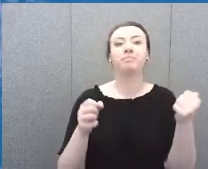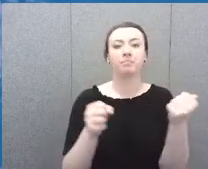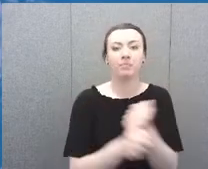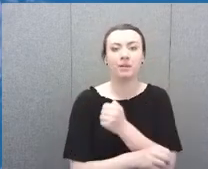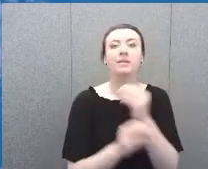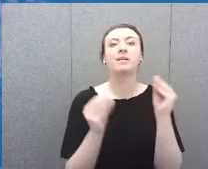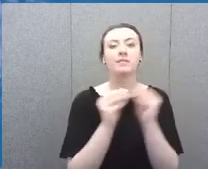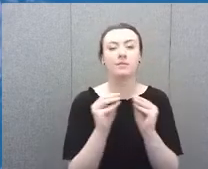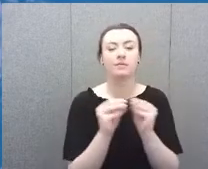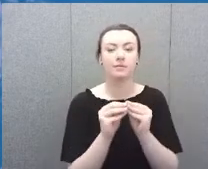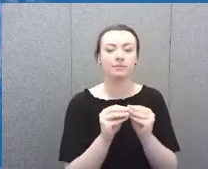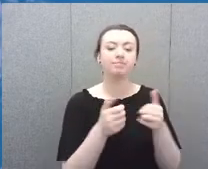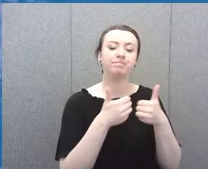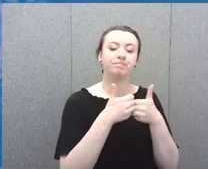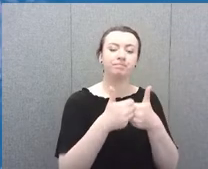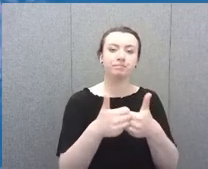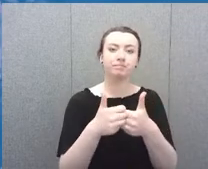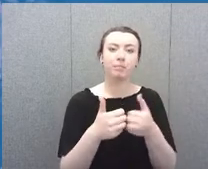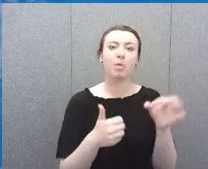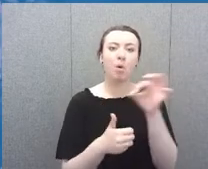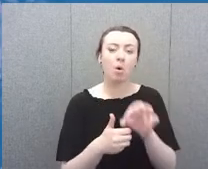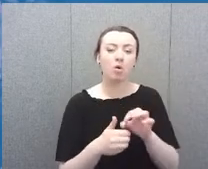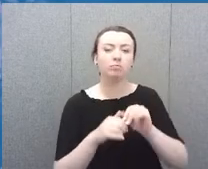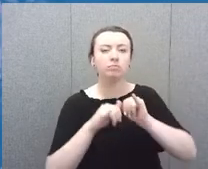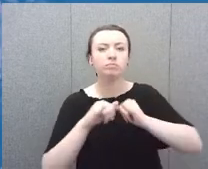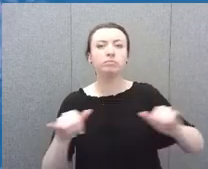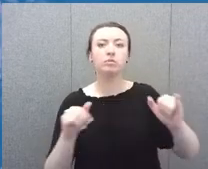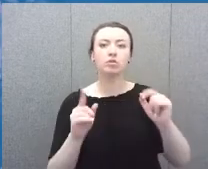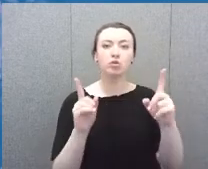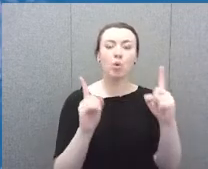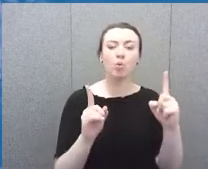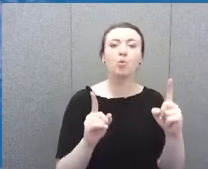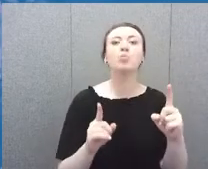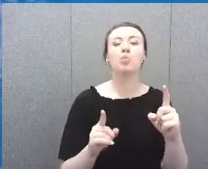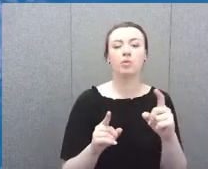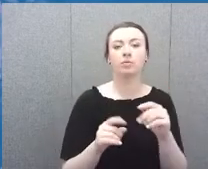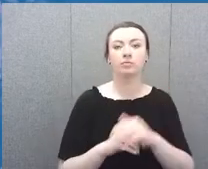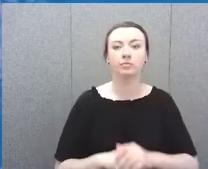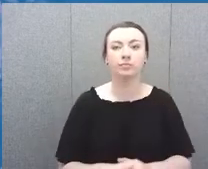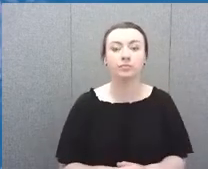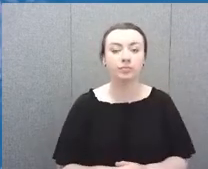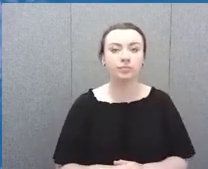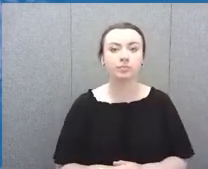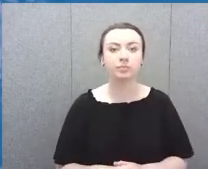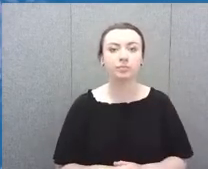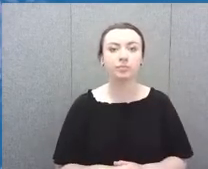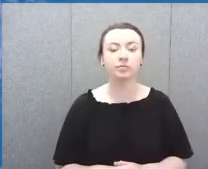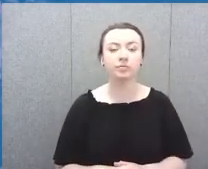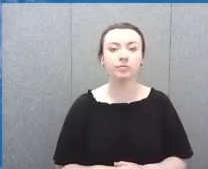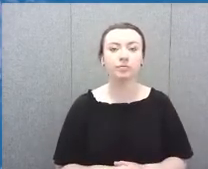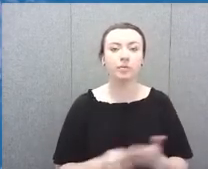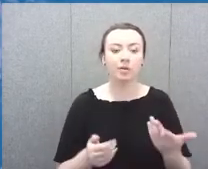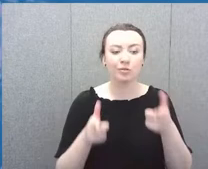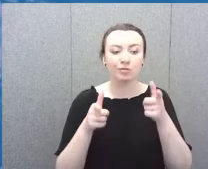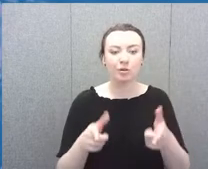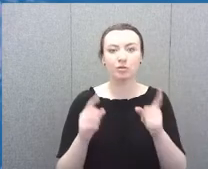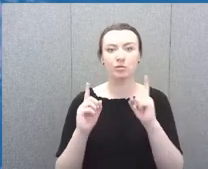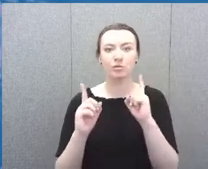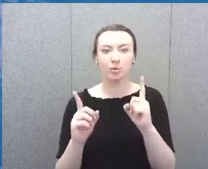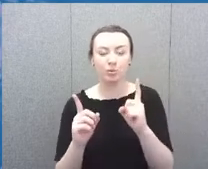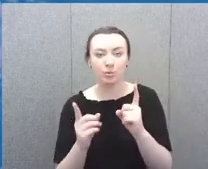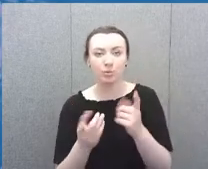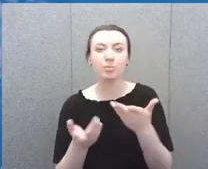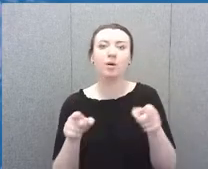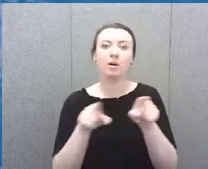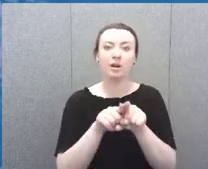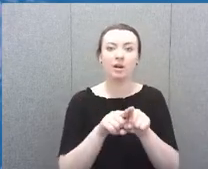широким понятием безопасности, когда мы говорим про вот это hard security, мы говорим также и soft